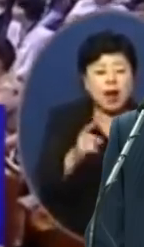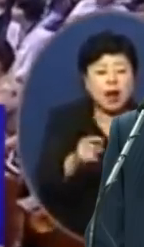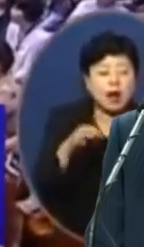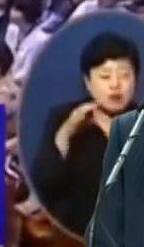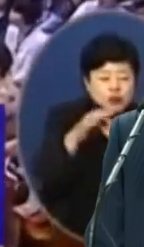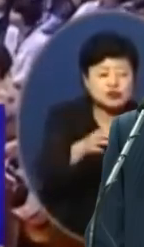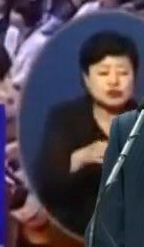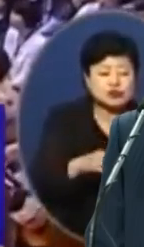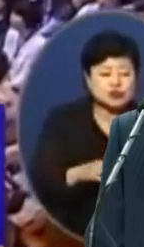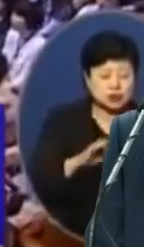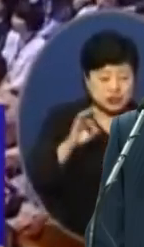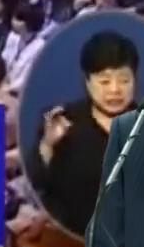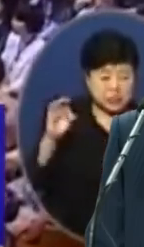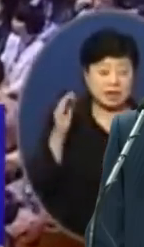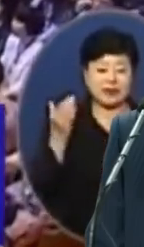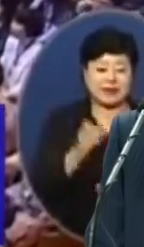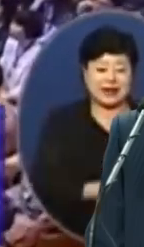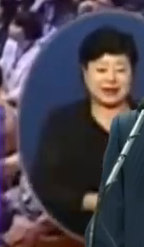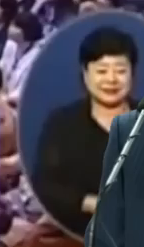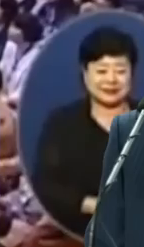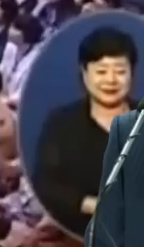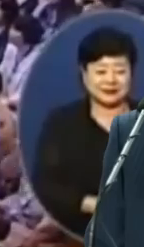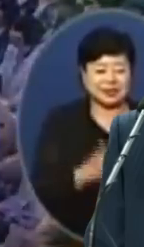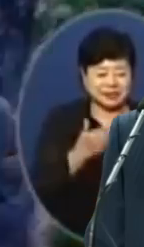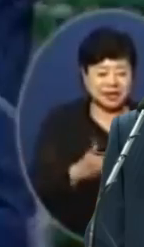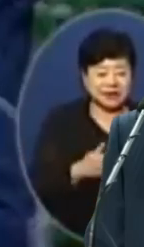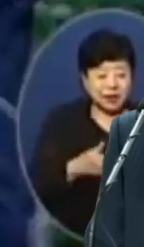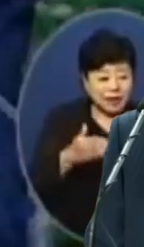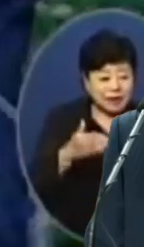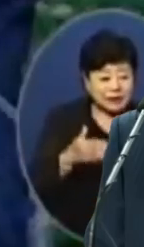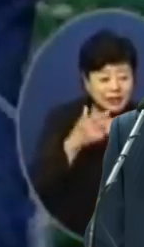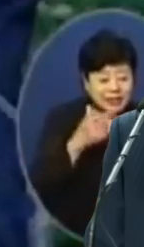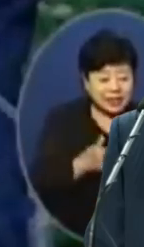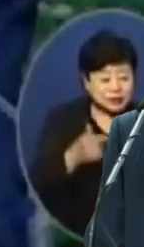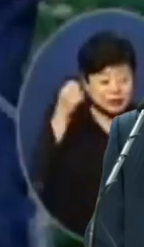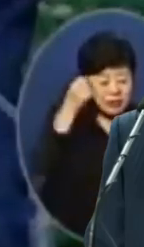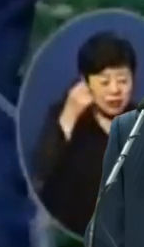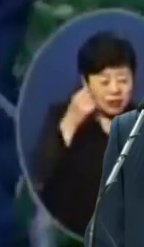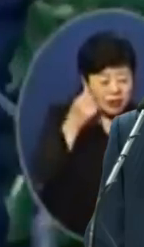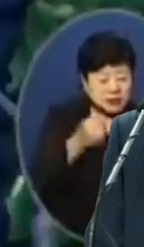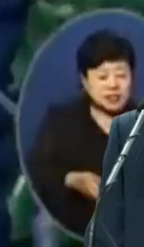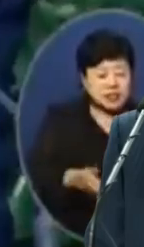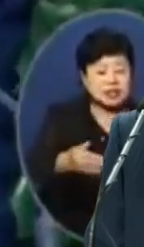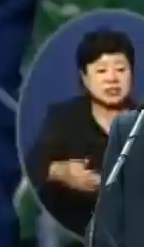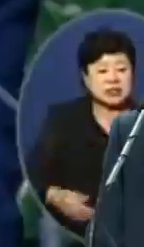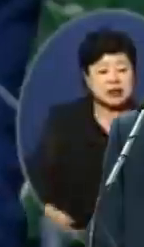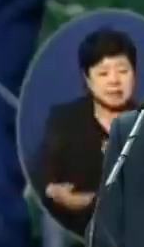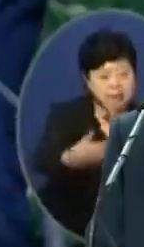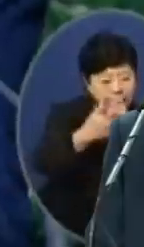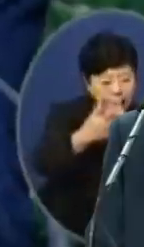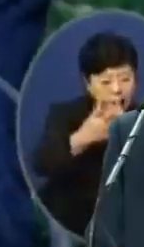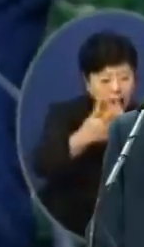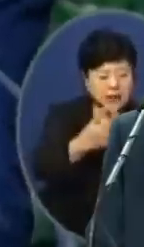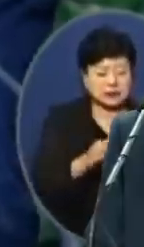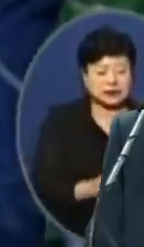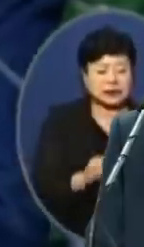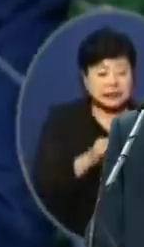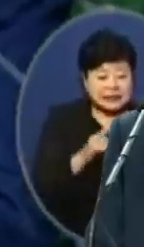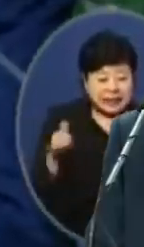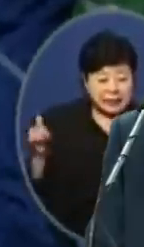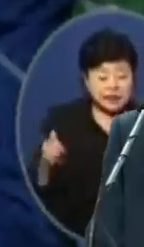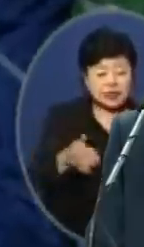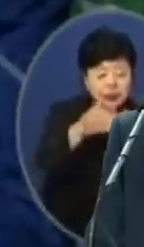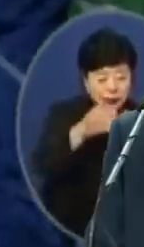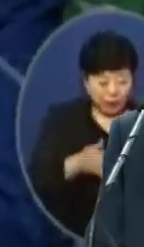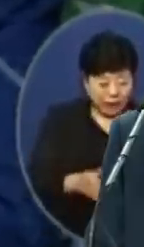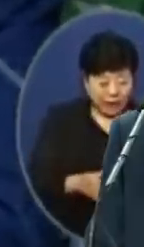우리를 부르신 줄 인정합니다. 다른 데로 가는 것은 예수의 영 성령이 길을 막았으나 사람들을